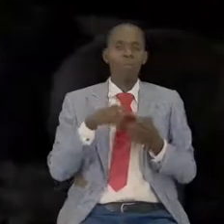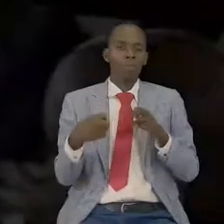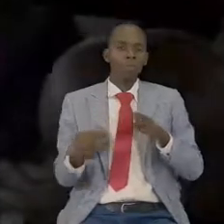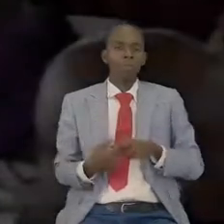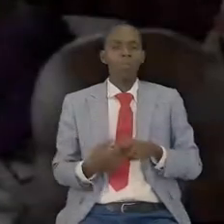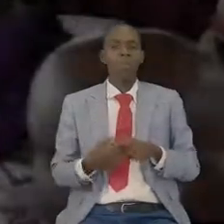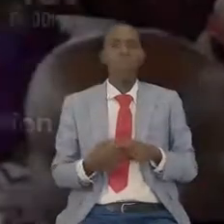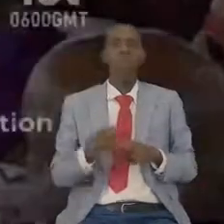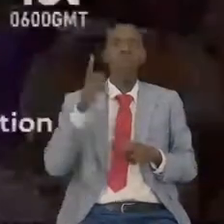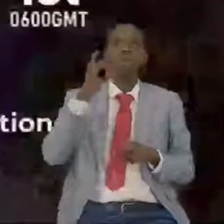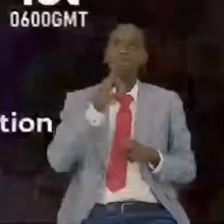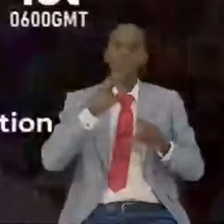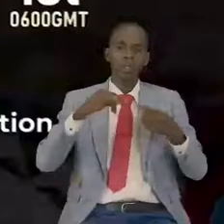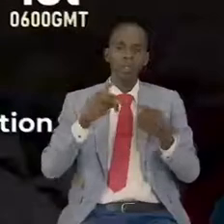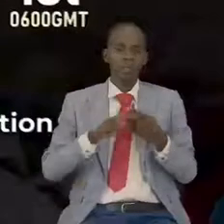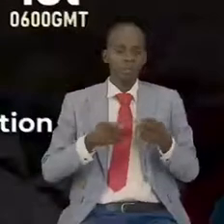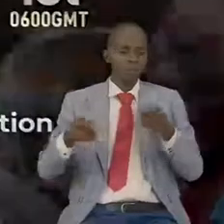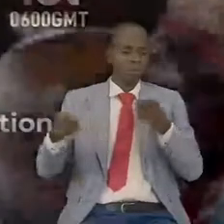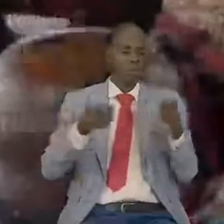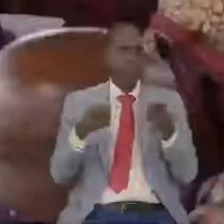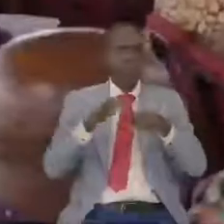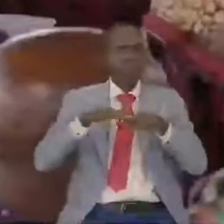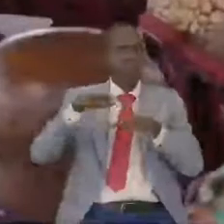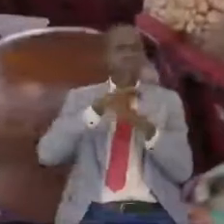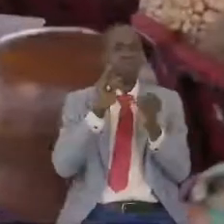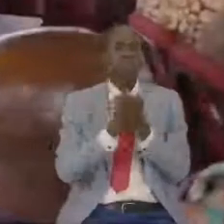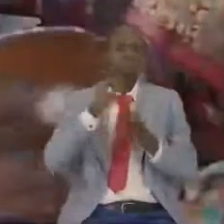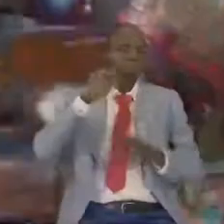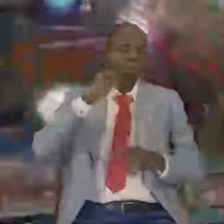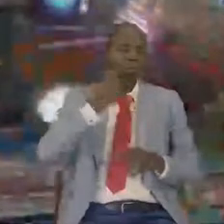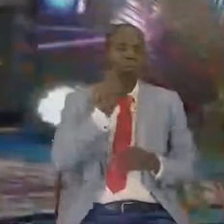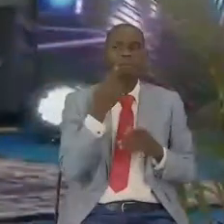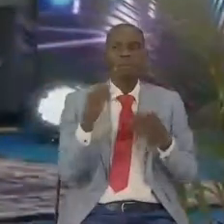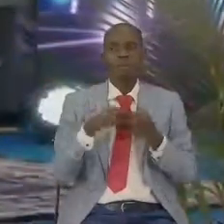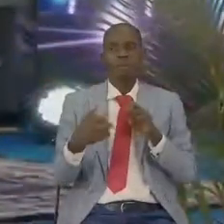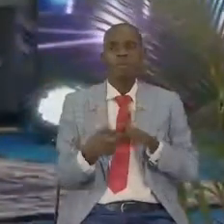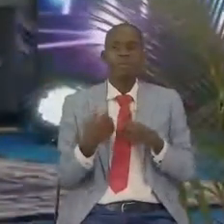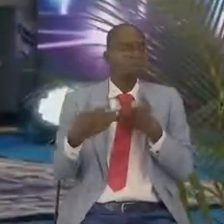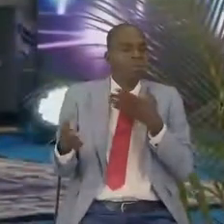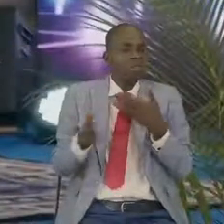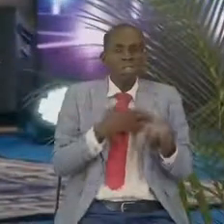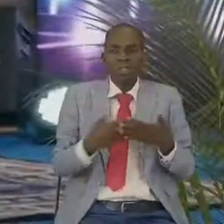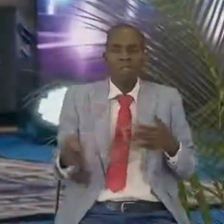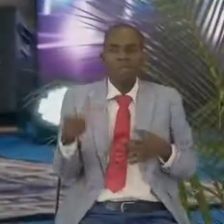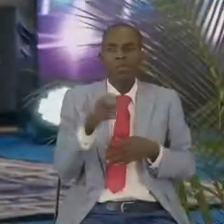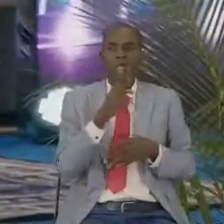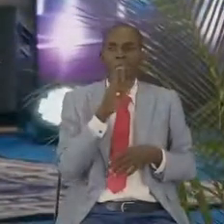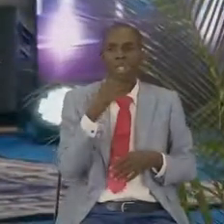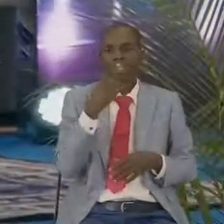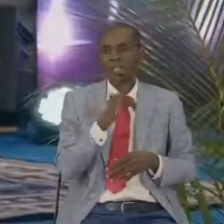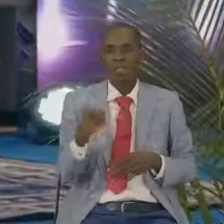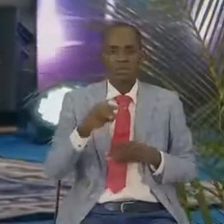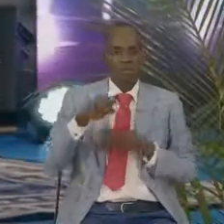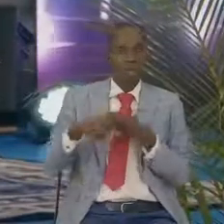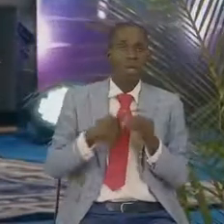qui se passe, l'Éternel règnera sur cette situation amère. Peu importe ce que vous dites sur